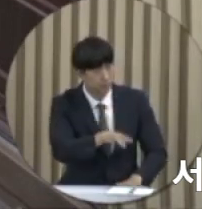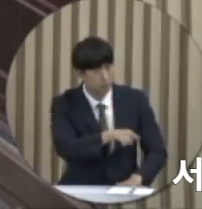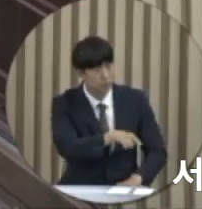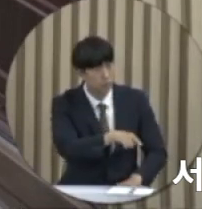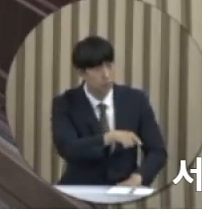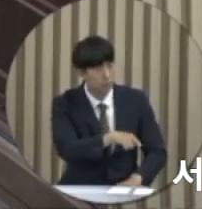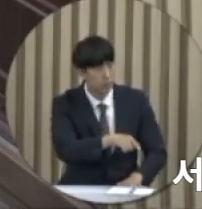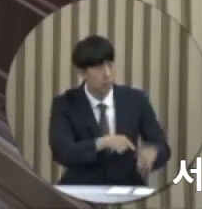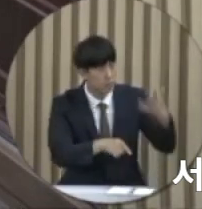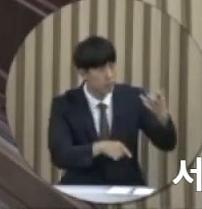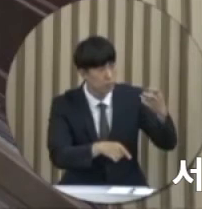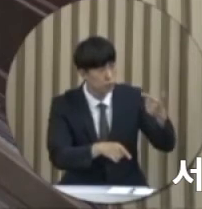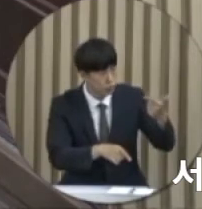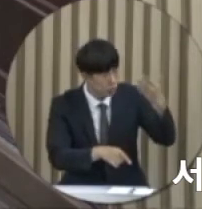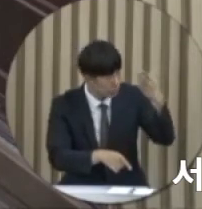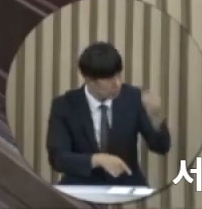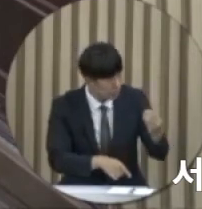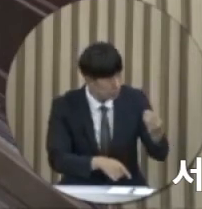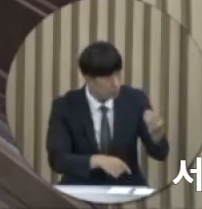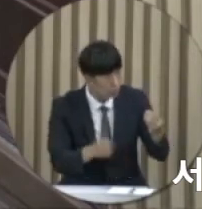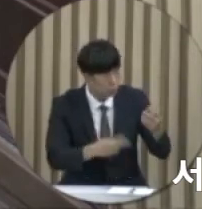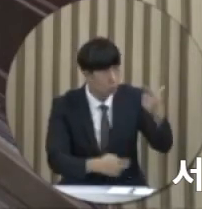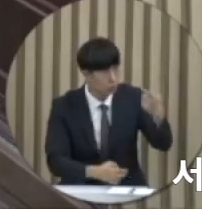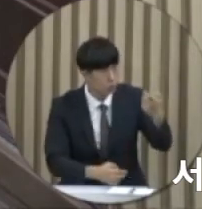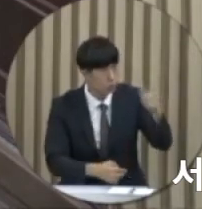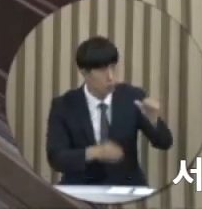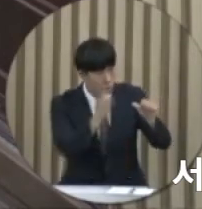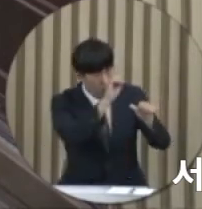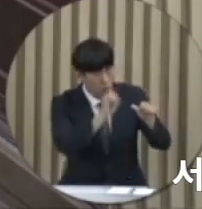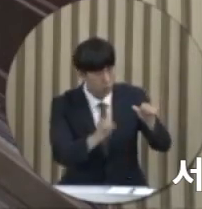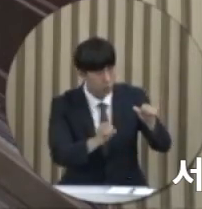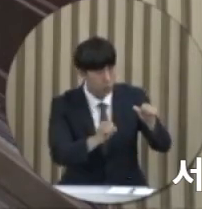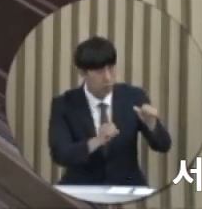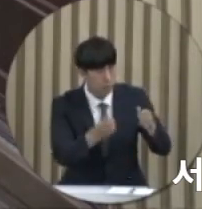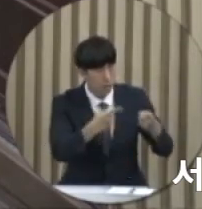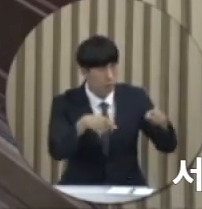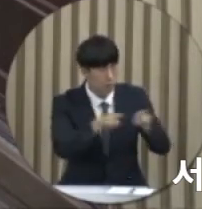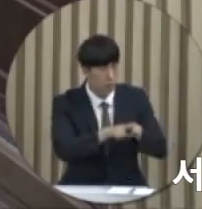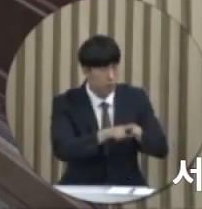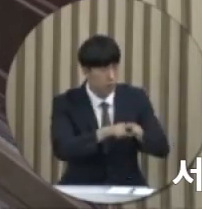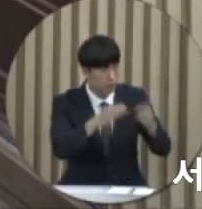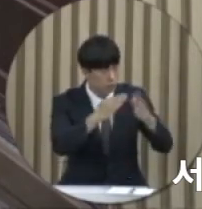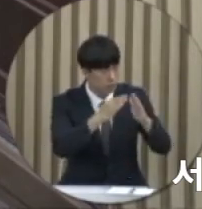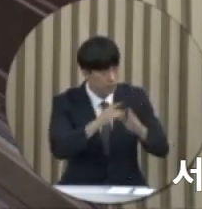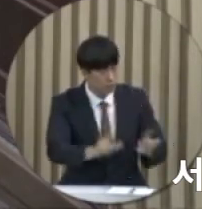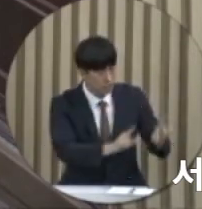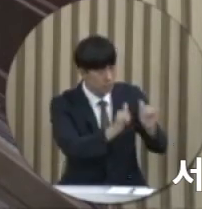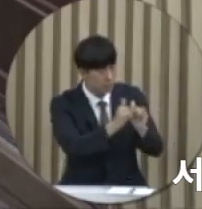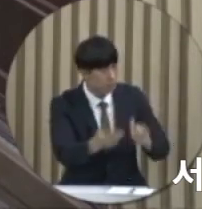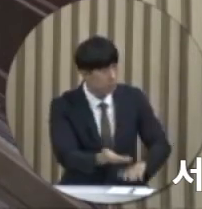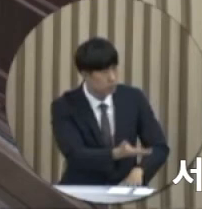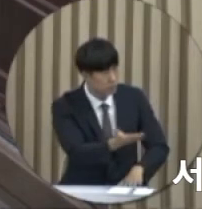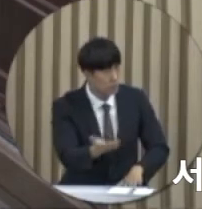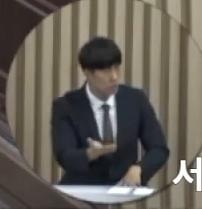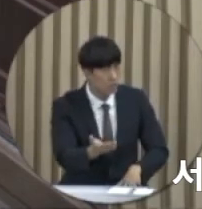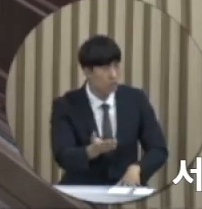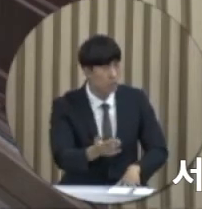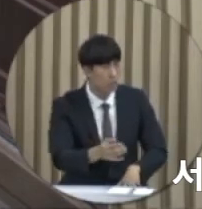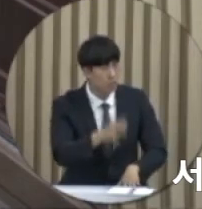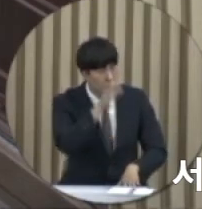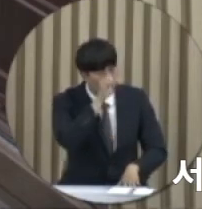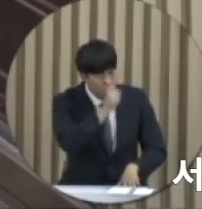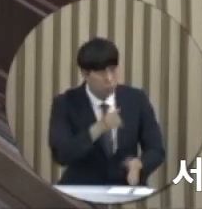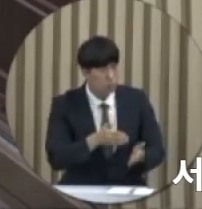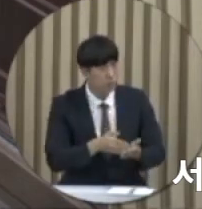과연 86만 명의 그리고 또 65%의 공동주택에 거주하는 사람들한테 제대로 된